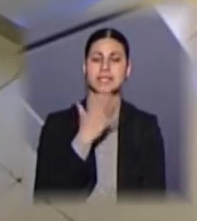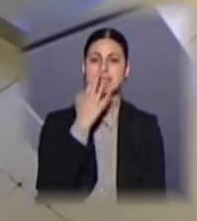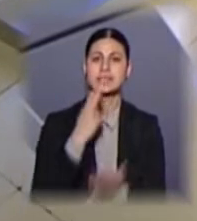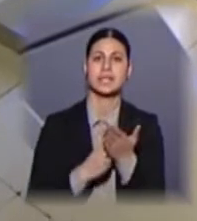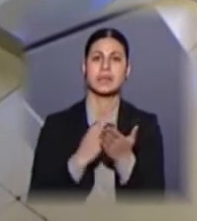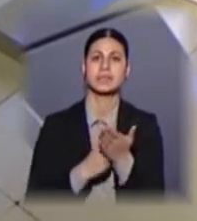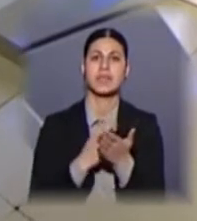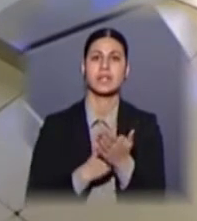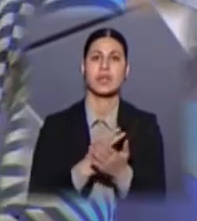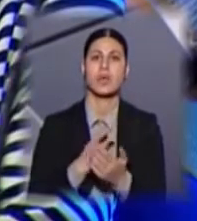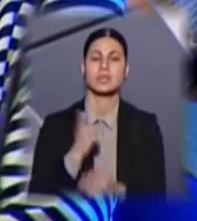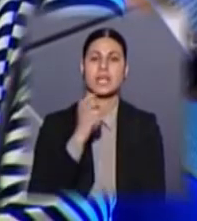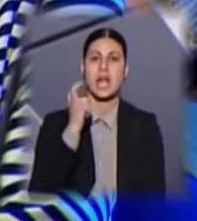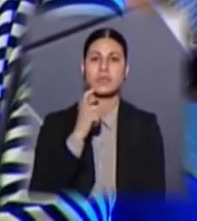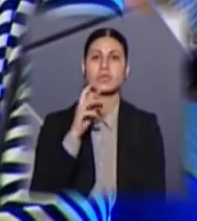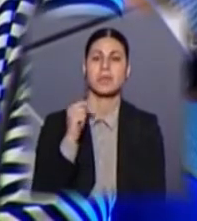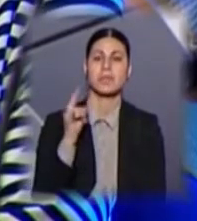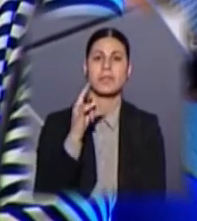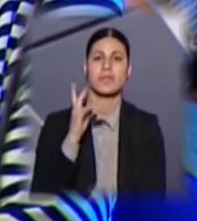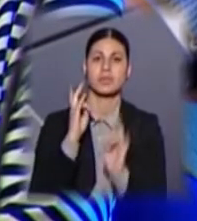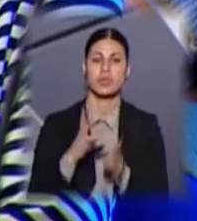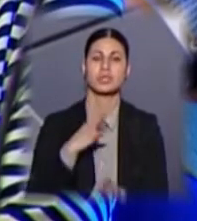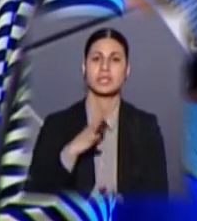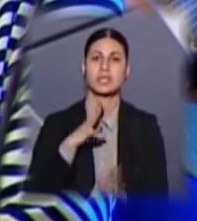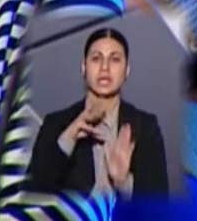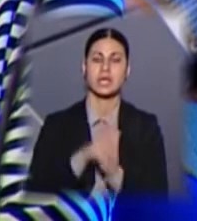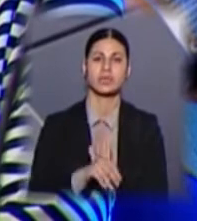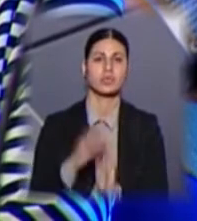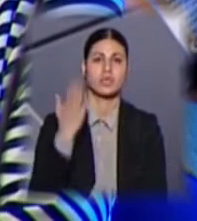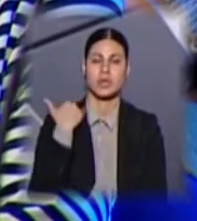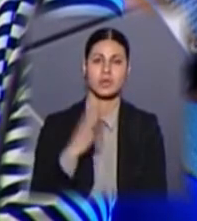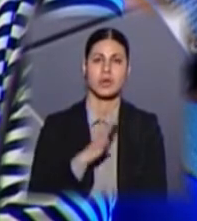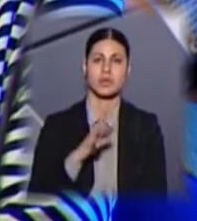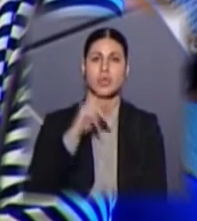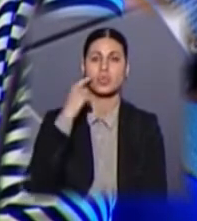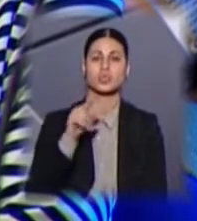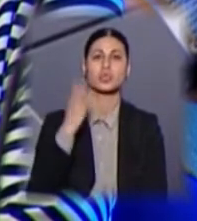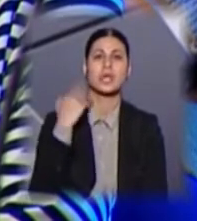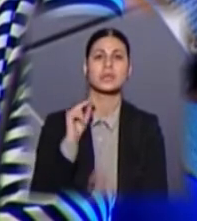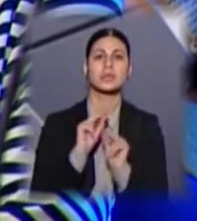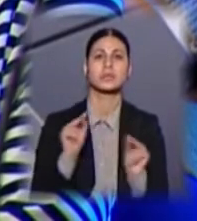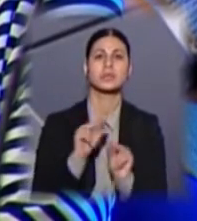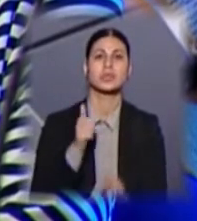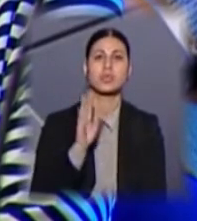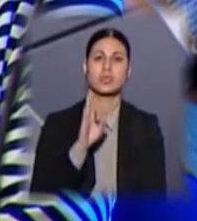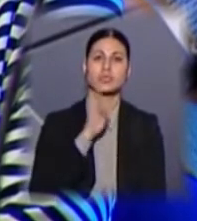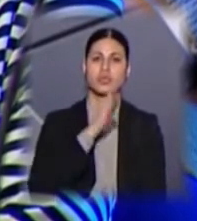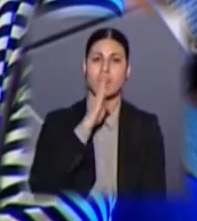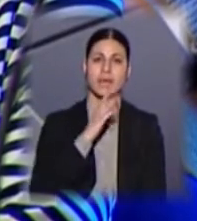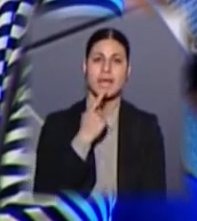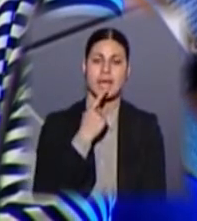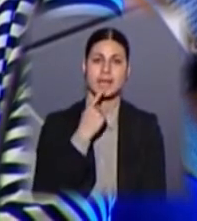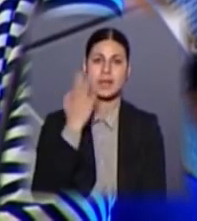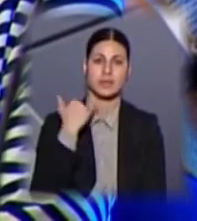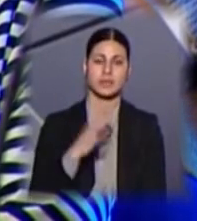სახელმწიფოების ავტორი და ეს მოხდა პირველად საქართველოში, აქამდე არ იყო. მოგეხსენებათ, რუსული ისწავლებოდა როგორც მშობლიური ენა, ნუ დაახლოებით